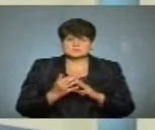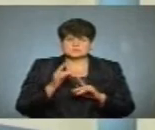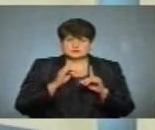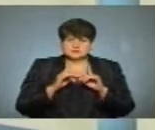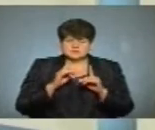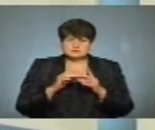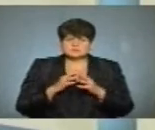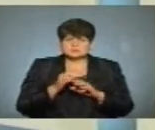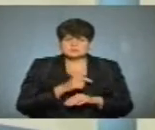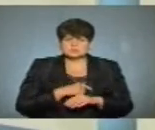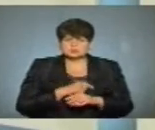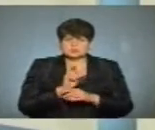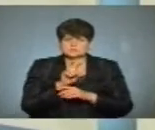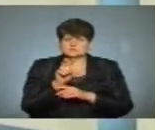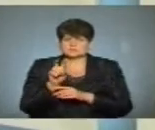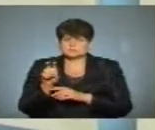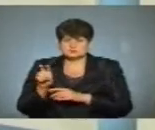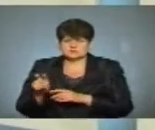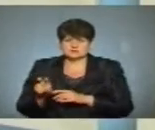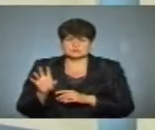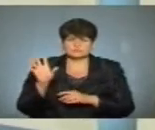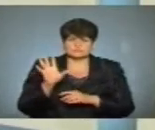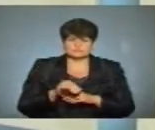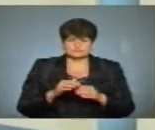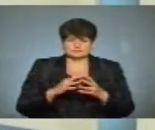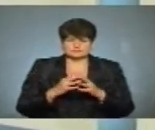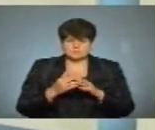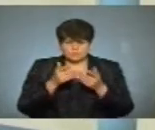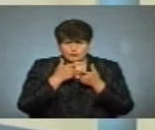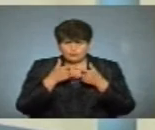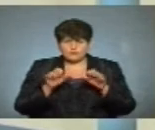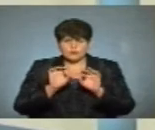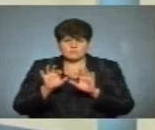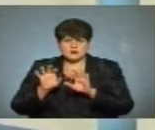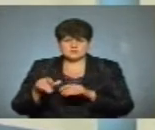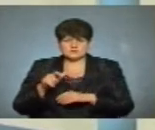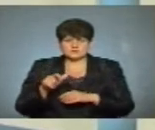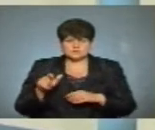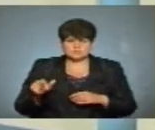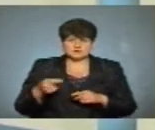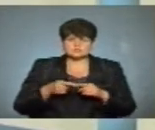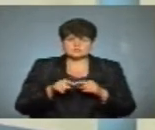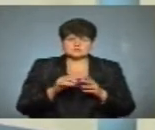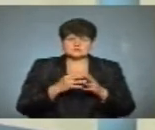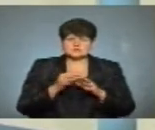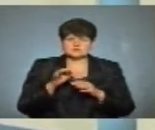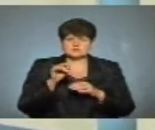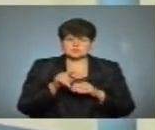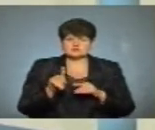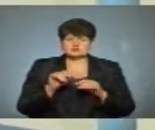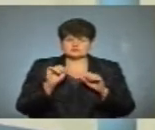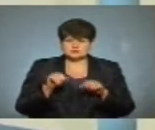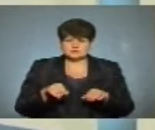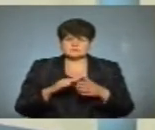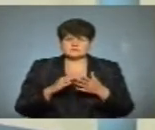ради. Сільські депутати обійшли подвірно весь населений пункт, попередили людей, мешканців цього села, про те, що можлива